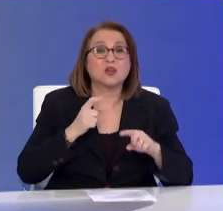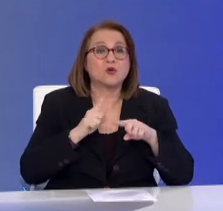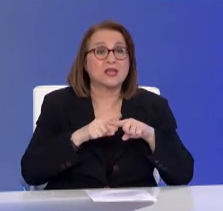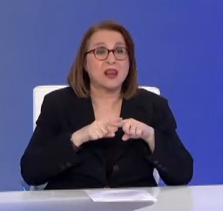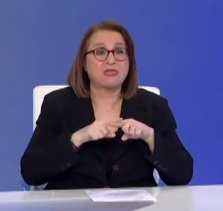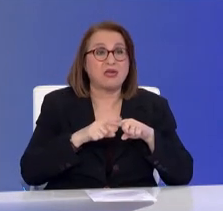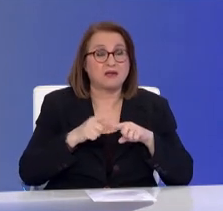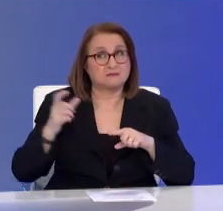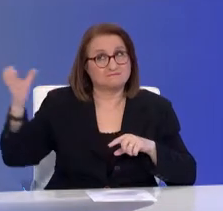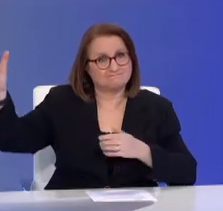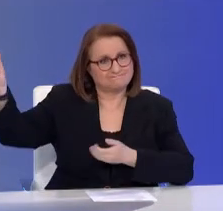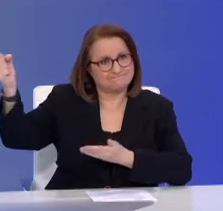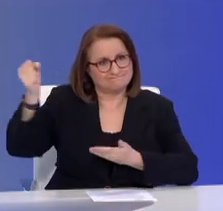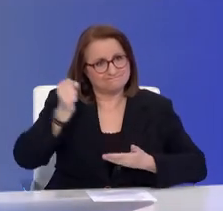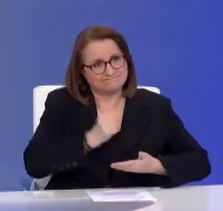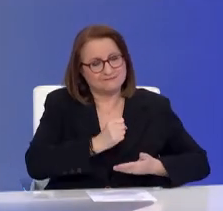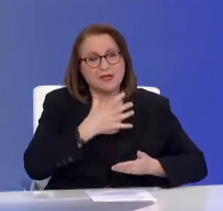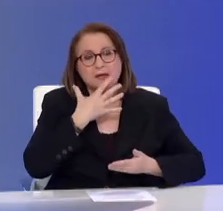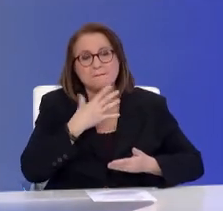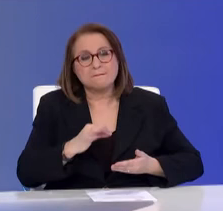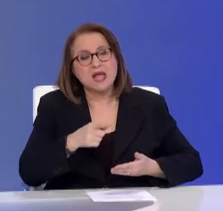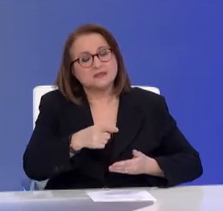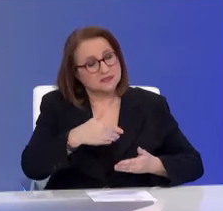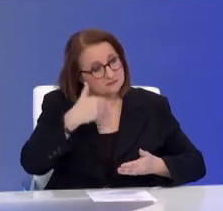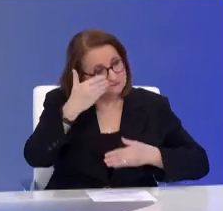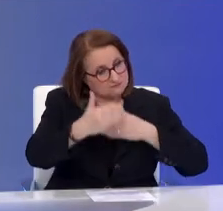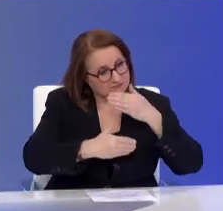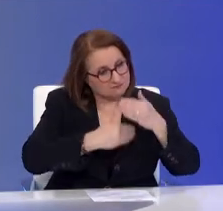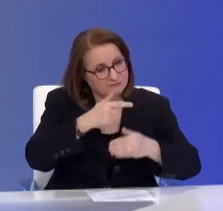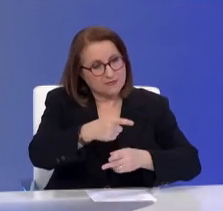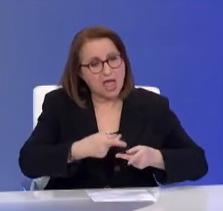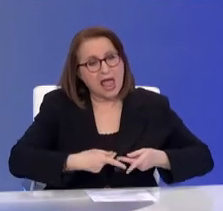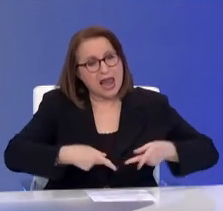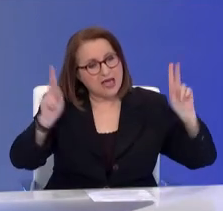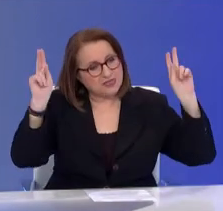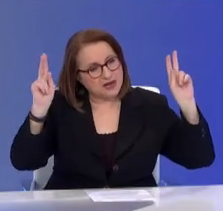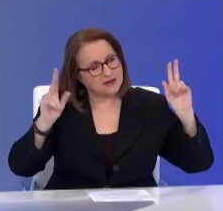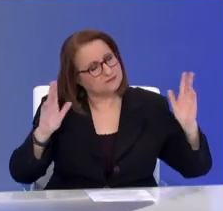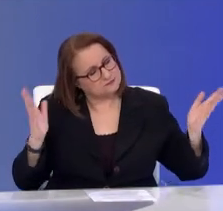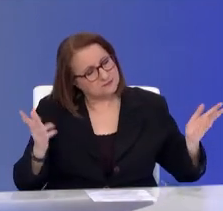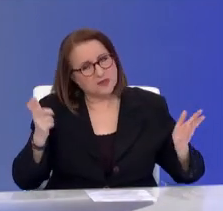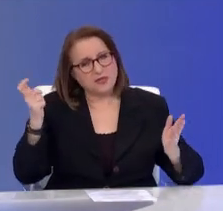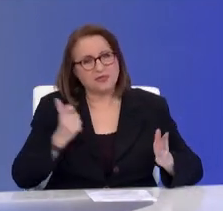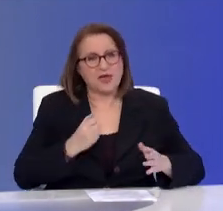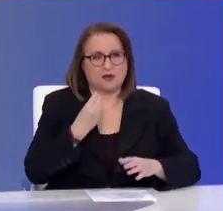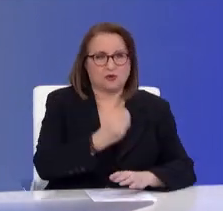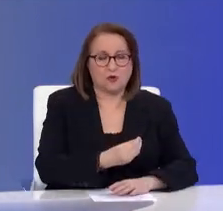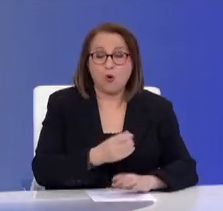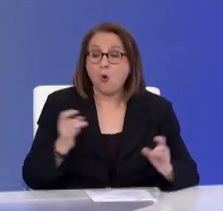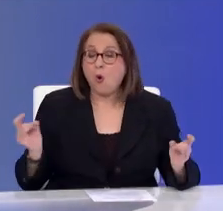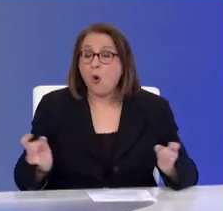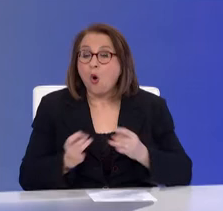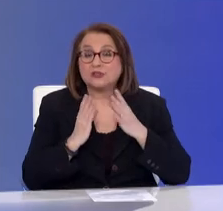αναγνώριση της χώρας που θα αποκτήσει την ελευθερία του. Ο θάνατος του